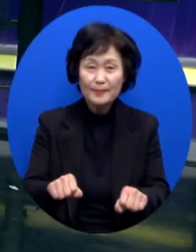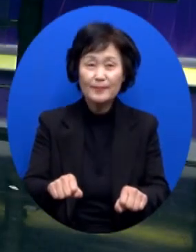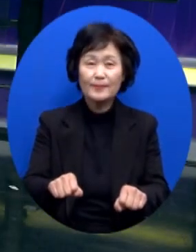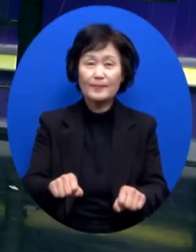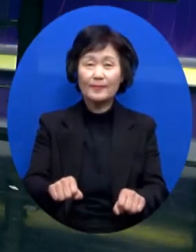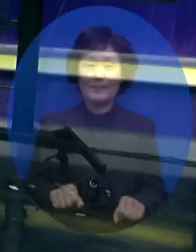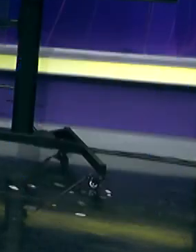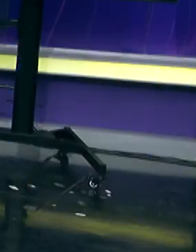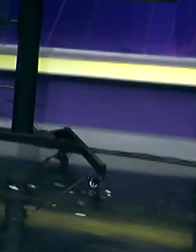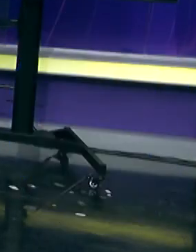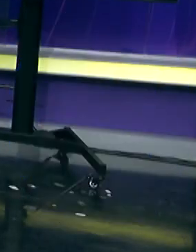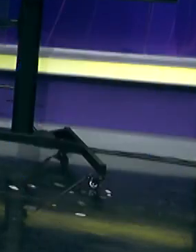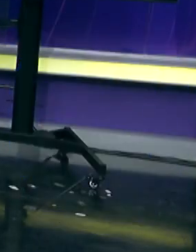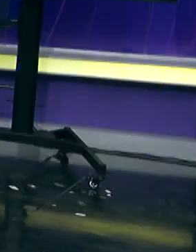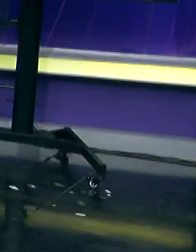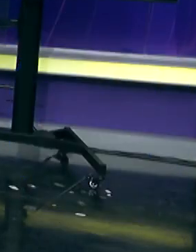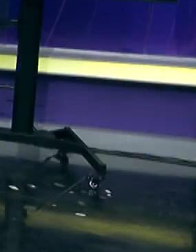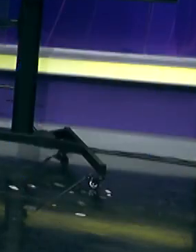해몽